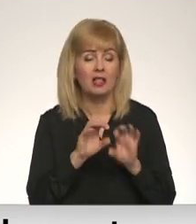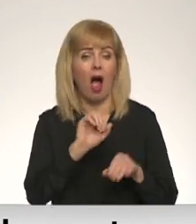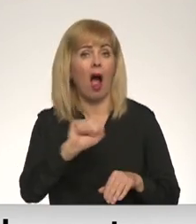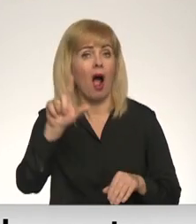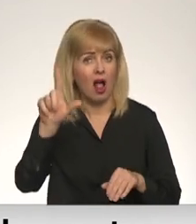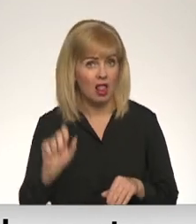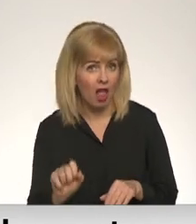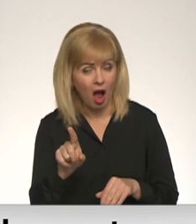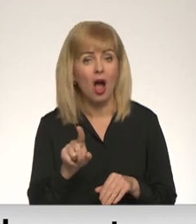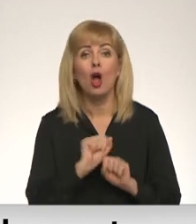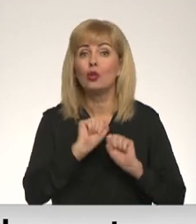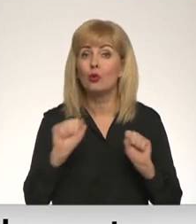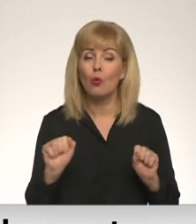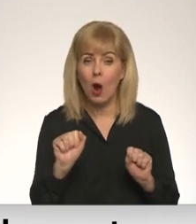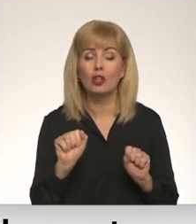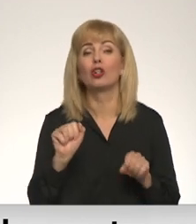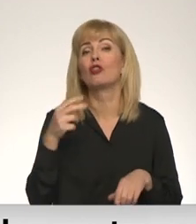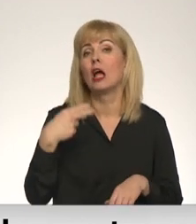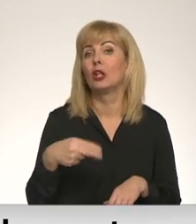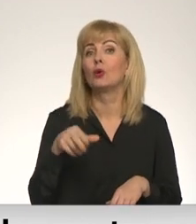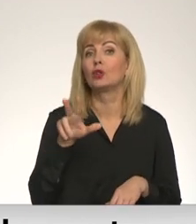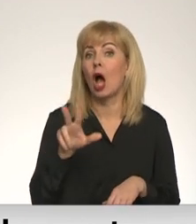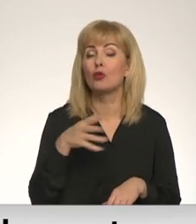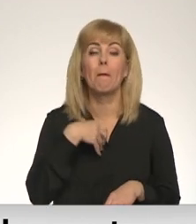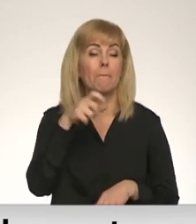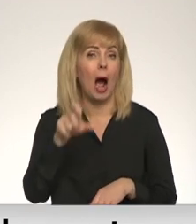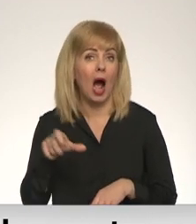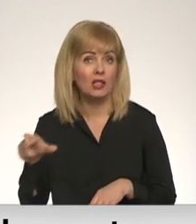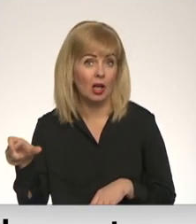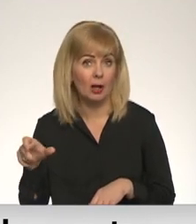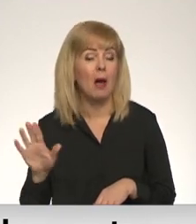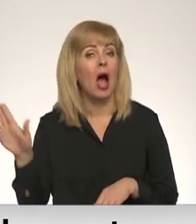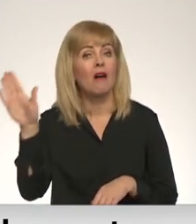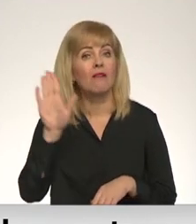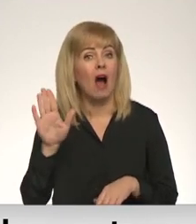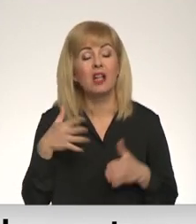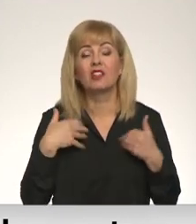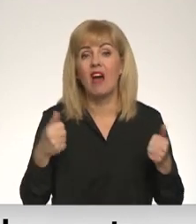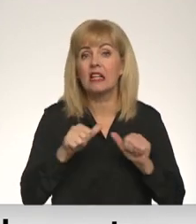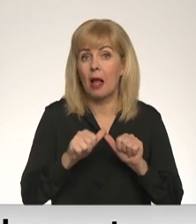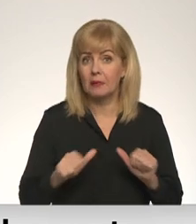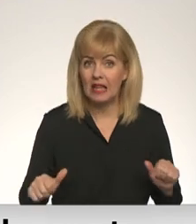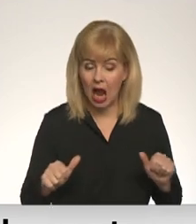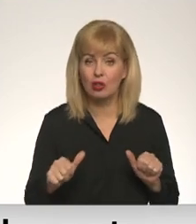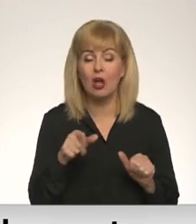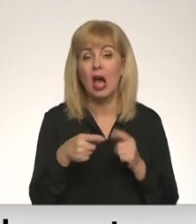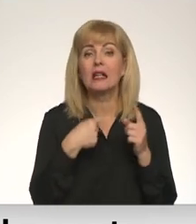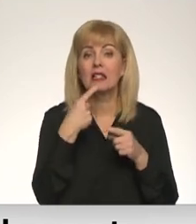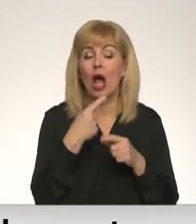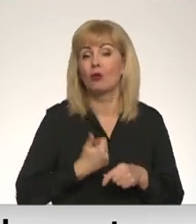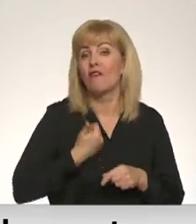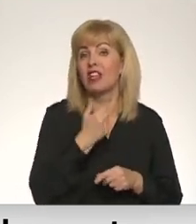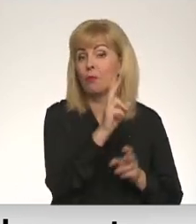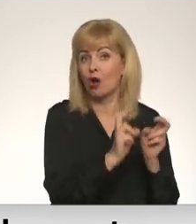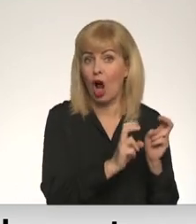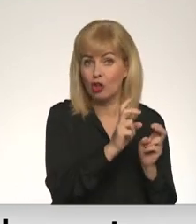Alla, paredzēts nodrošināt ne mazākā 28 pacientiem. Nacionālais veselības dienests norāda, ka sarunās ar ražotāju